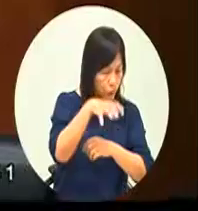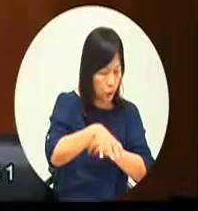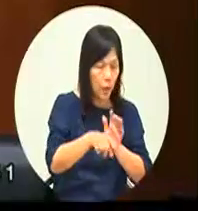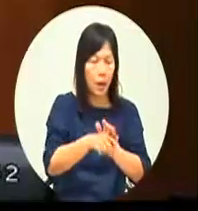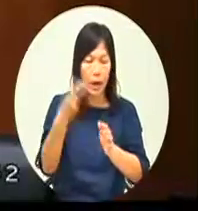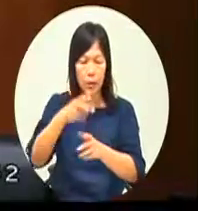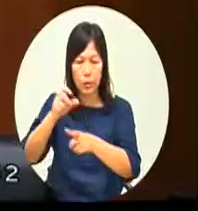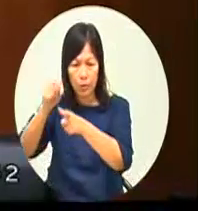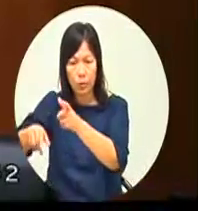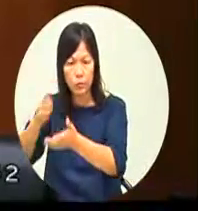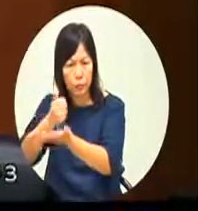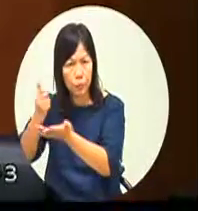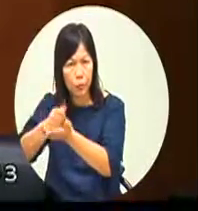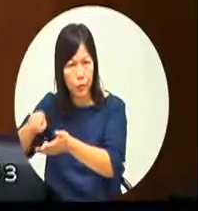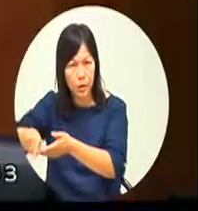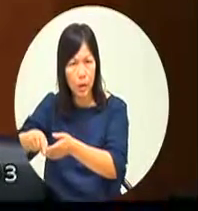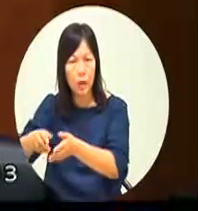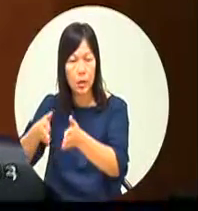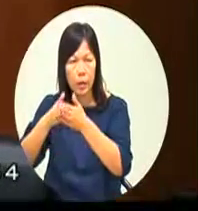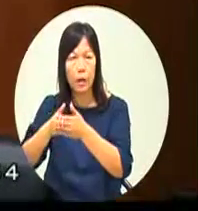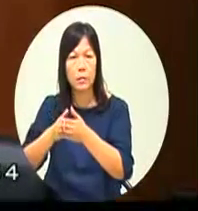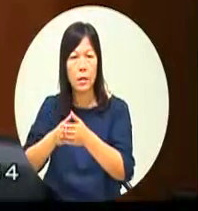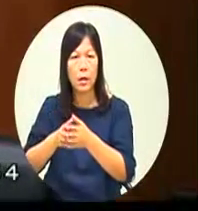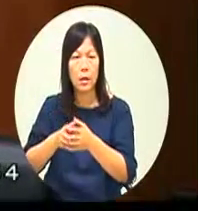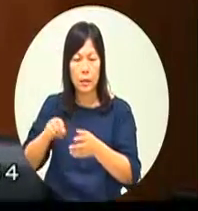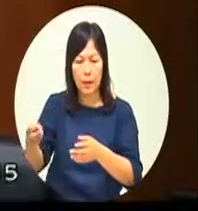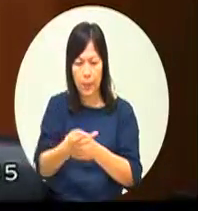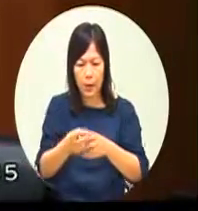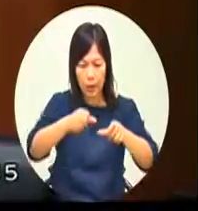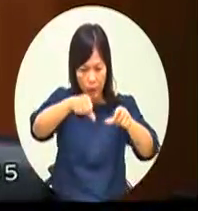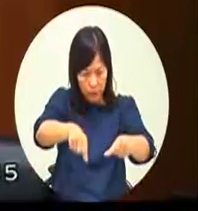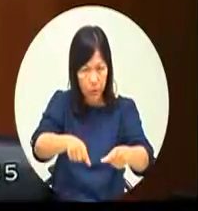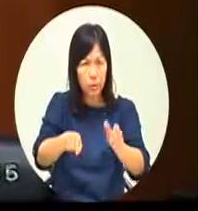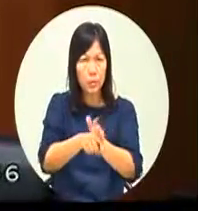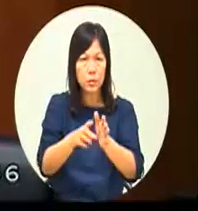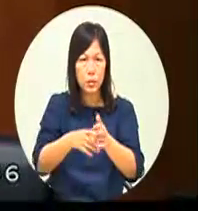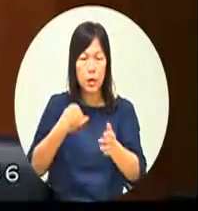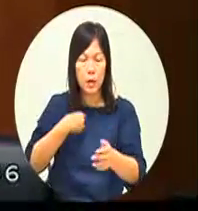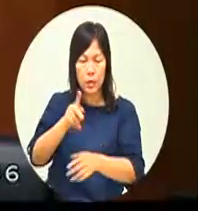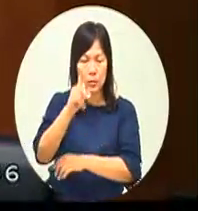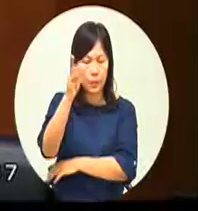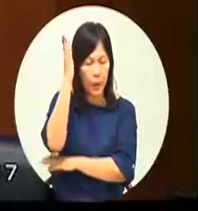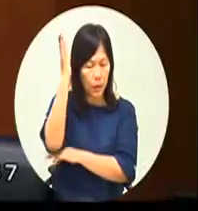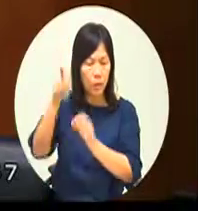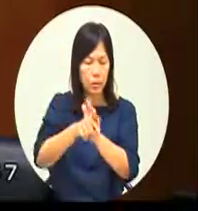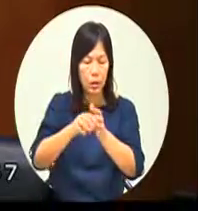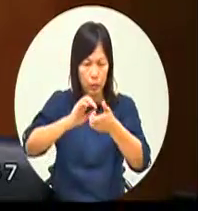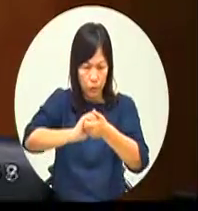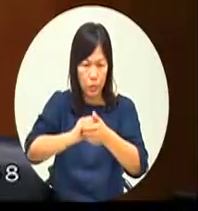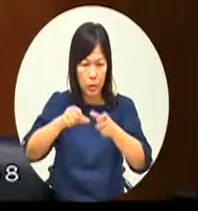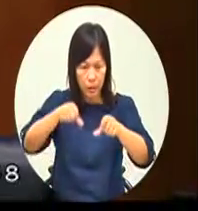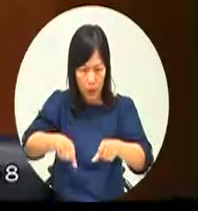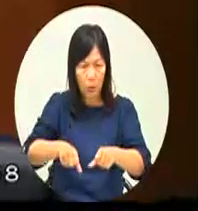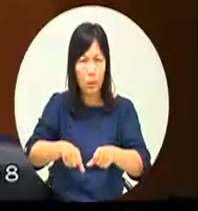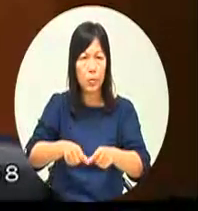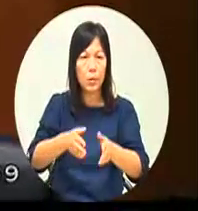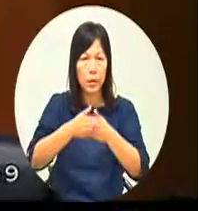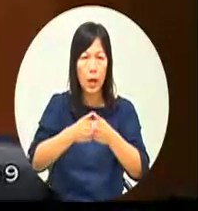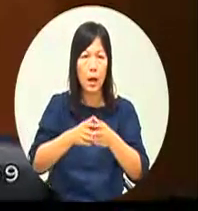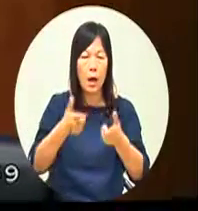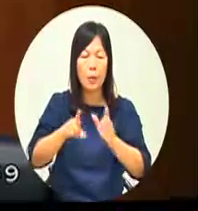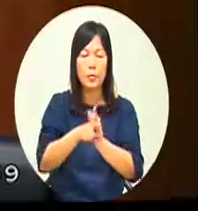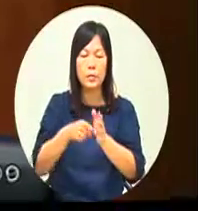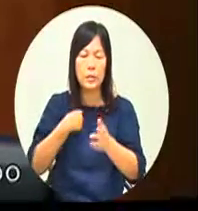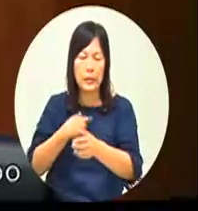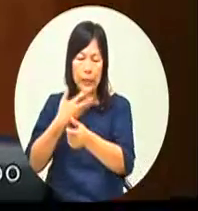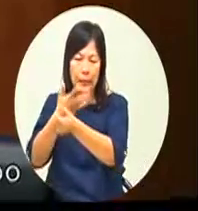的。好，那清运业者和住户签约的时候，就透过我们政府公版的定型化契约来签，而不是任由